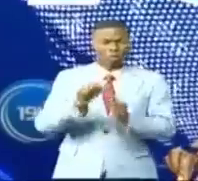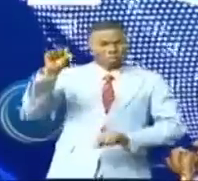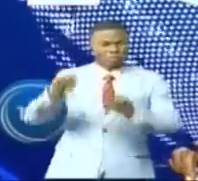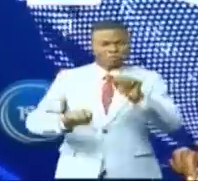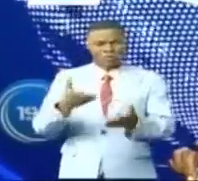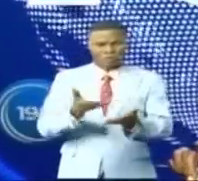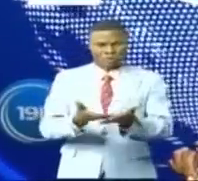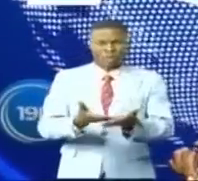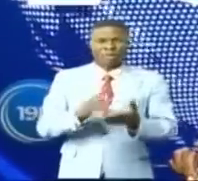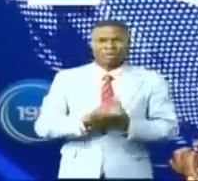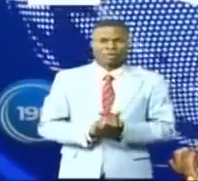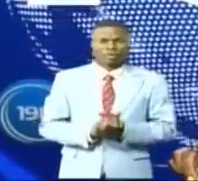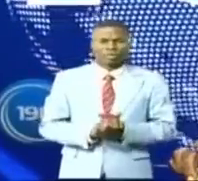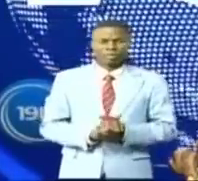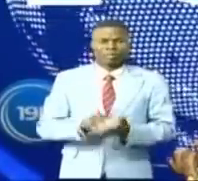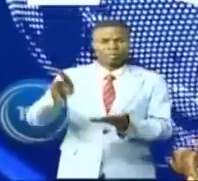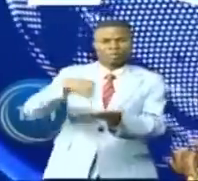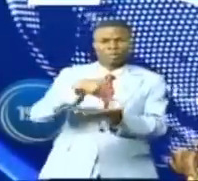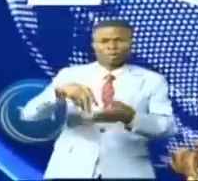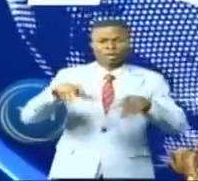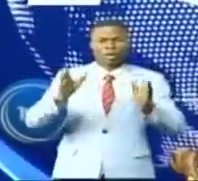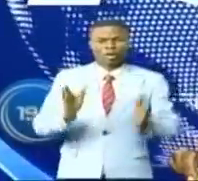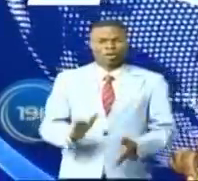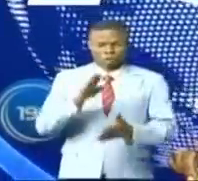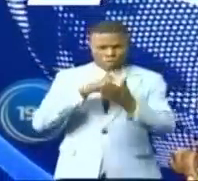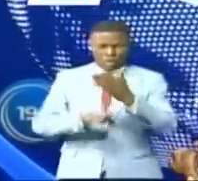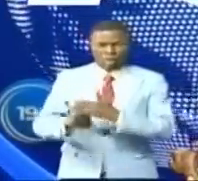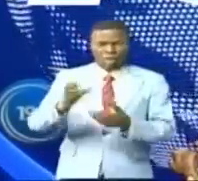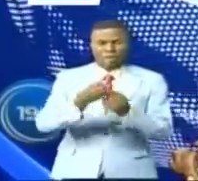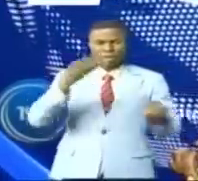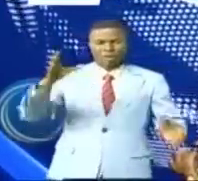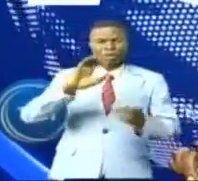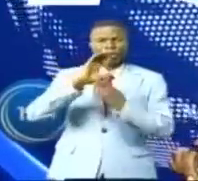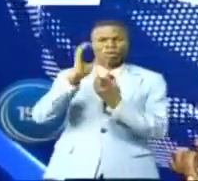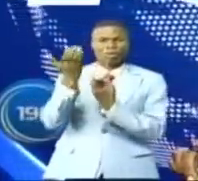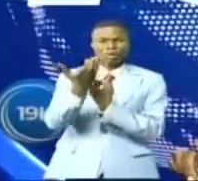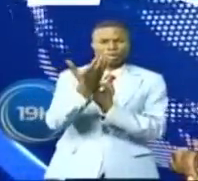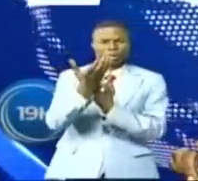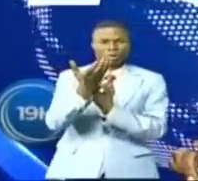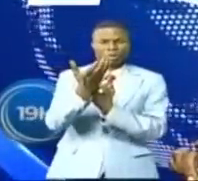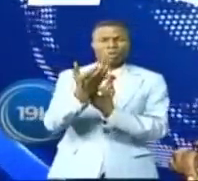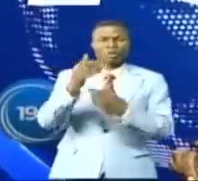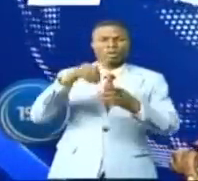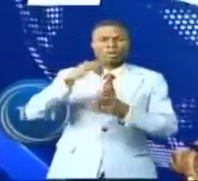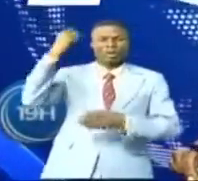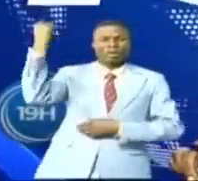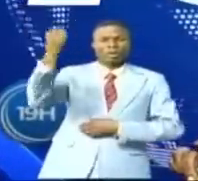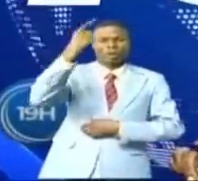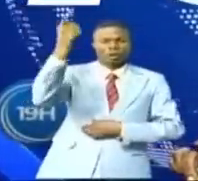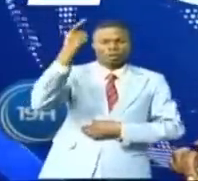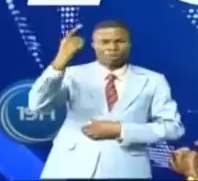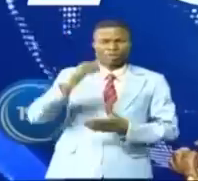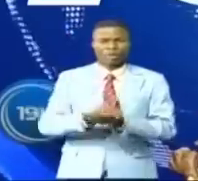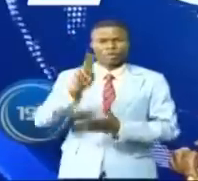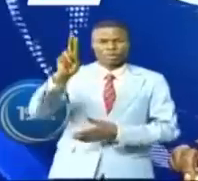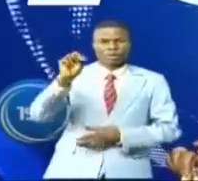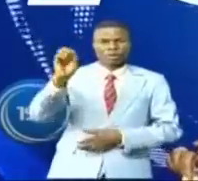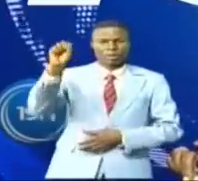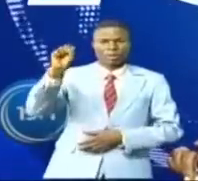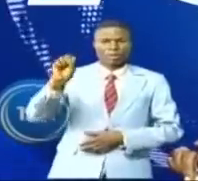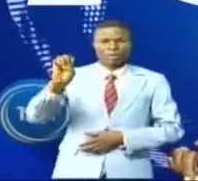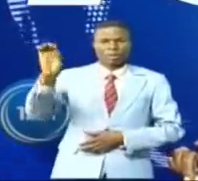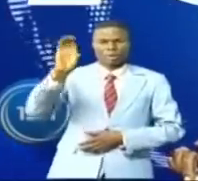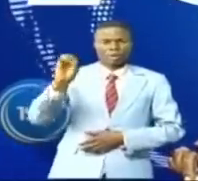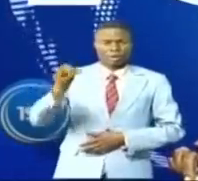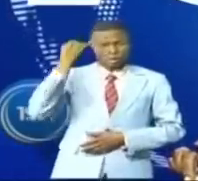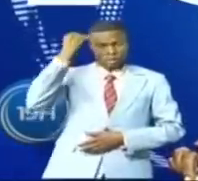détourneurs. La rumba congolaise, inscrite au patrimoine culturel immatériel de l'humanité de l'UNESCO, les initiateurs de